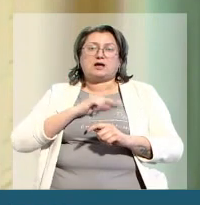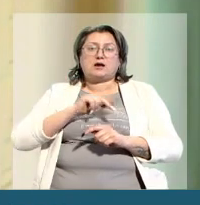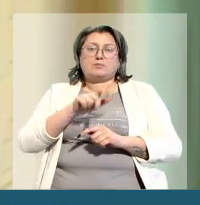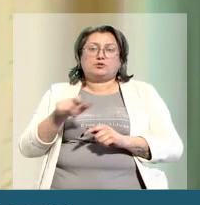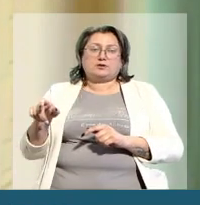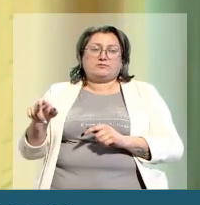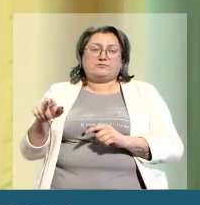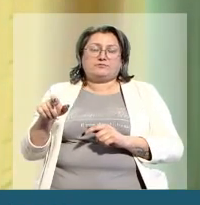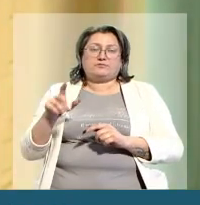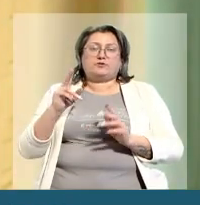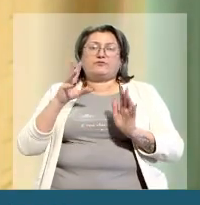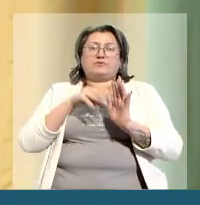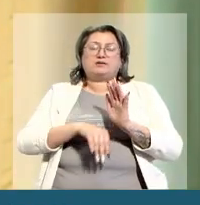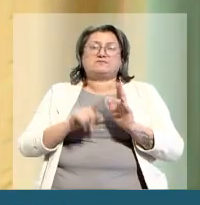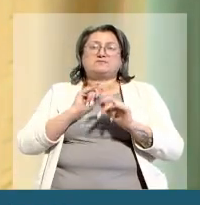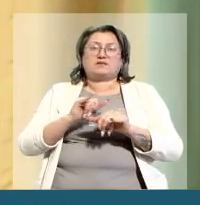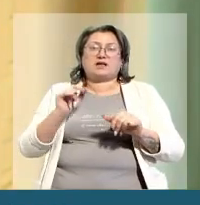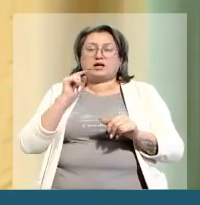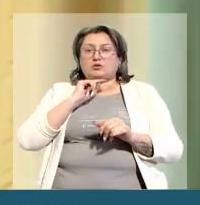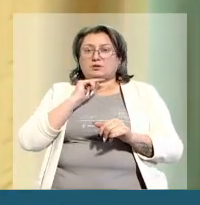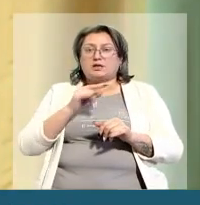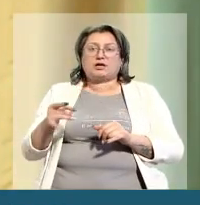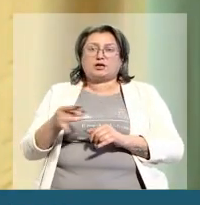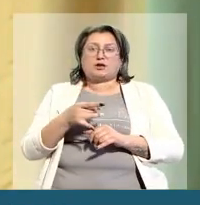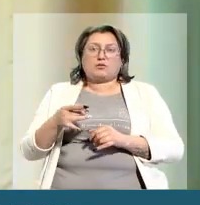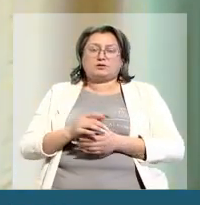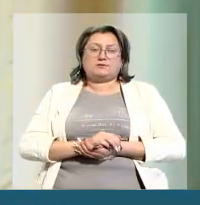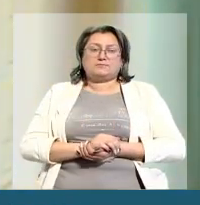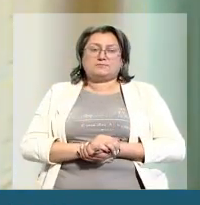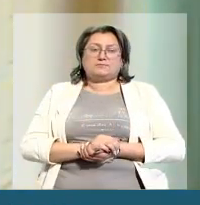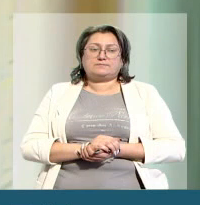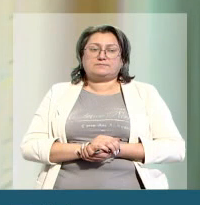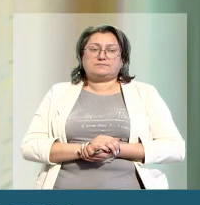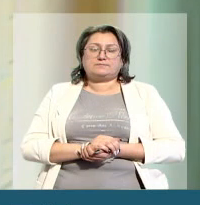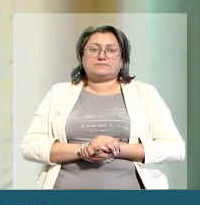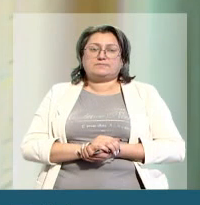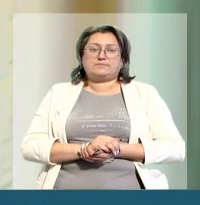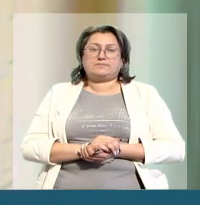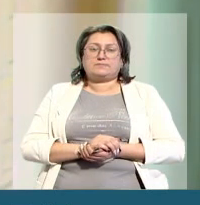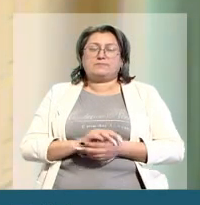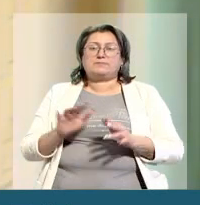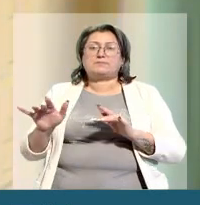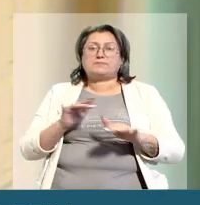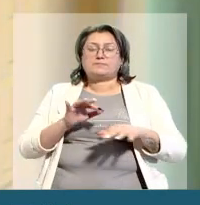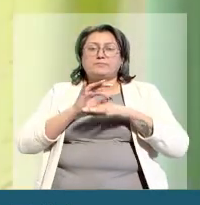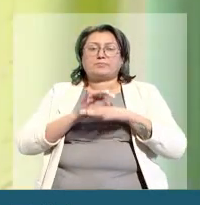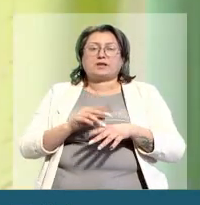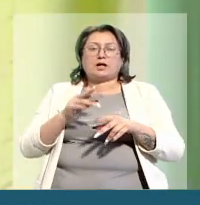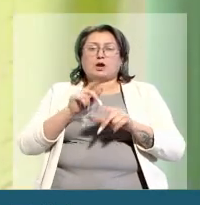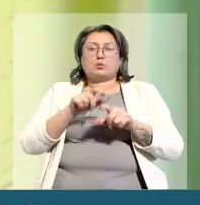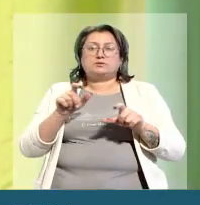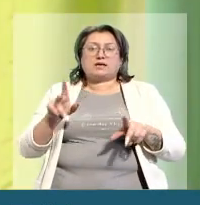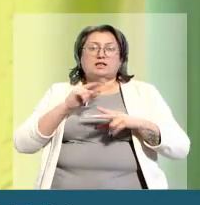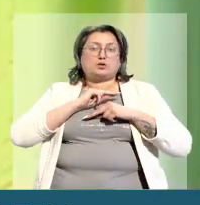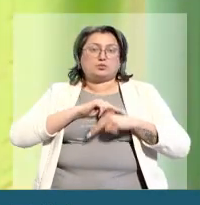қоғамның әлеуметтік тұрақтылығына нығаюына да қомақты үлес қосып келесіздер. Барлықтарыңызды мерекемен құттықтай отырып, шын